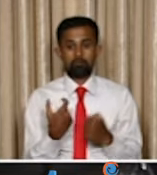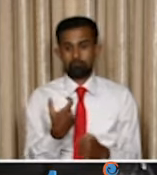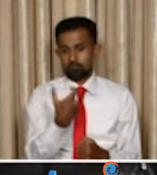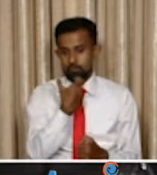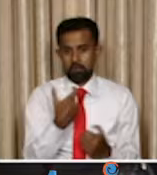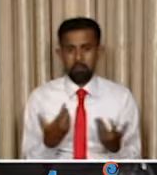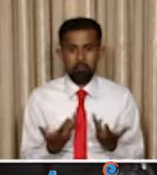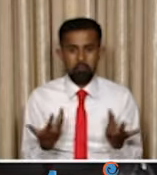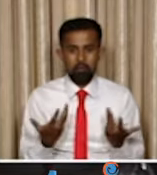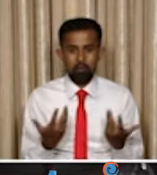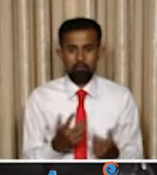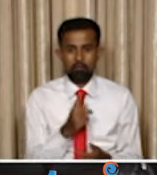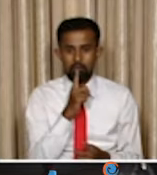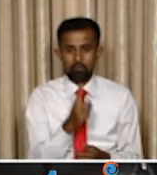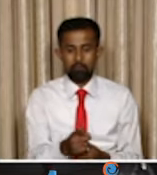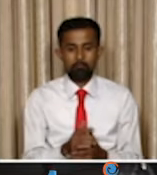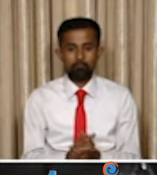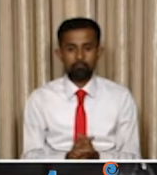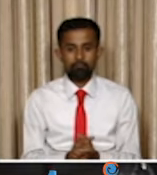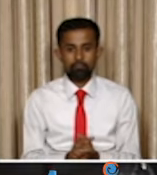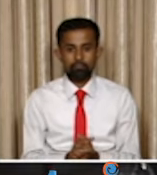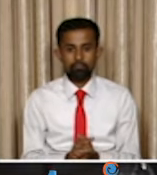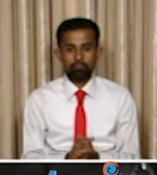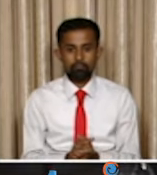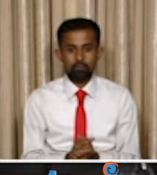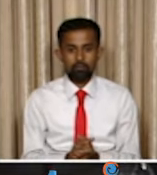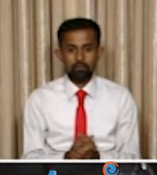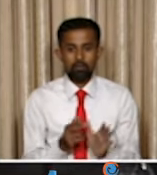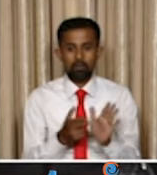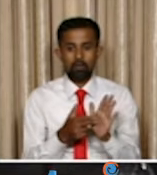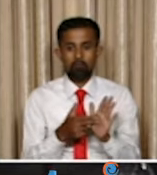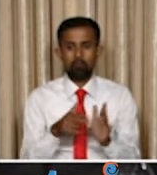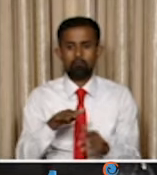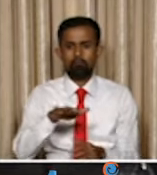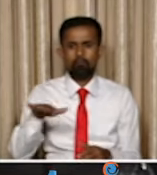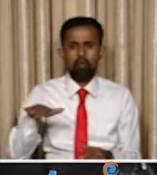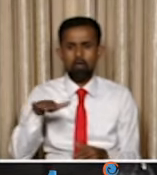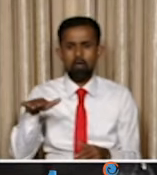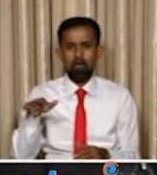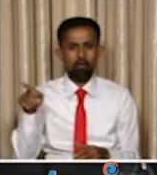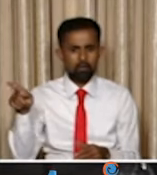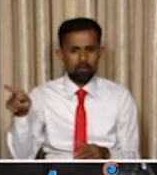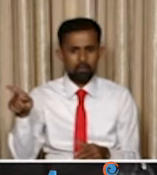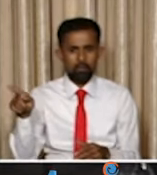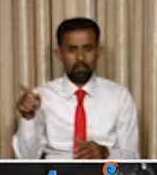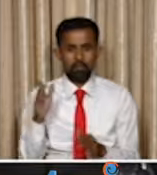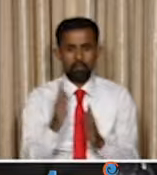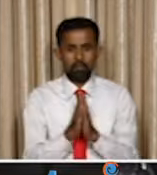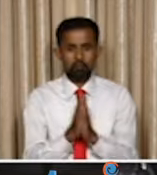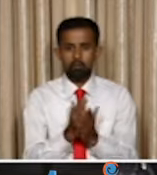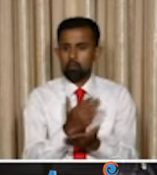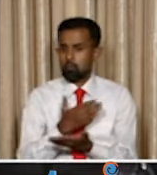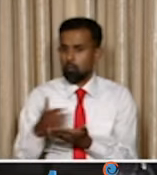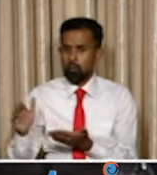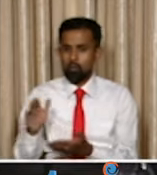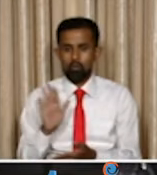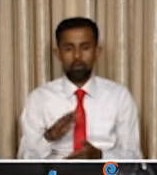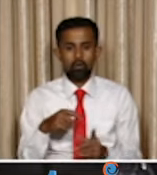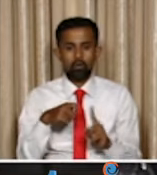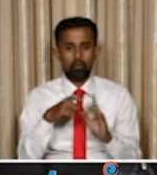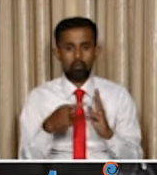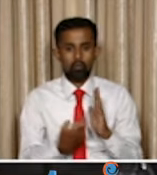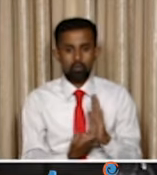சொல்லுகிறோம். நாவல்குழி சட்டவிரோத விகாரை அகற்றப்பட வேண்டும். தையெட்டி சட்டவிரோத விகாரை அகற்றப்பட வேண்டும். குருந்தூர் மலையிலே அமைக்கப்பட்டிருக்கிற சட்டவிரோத